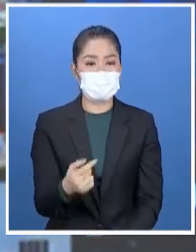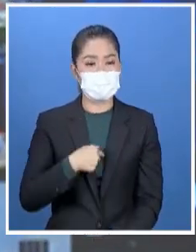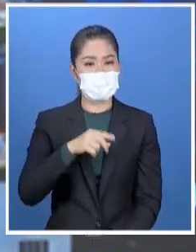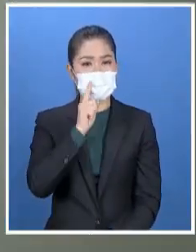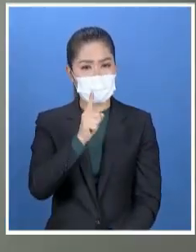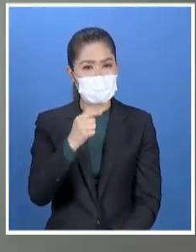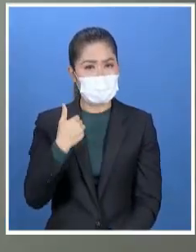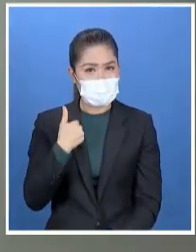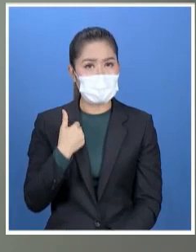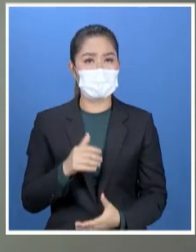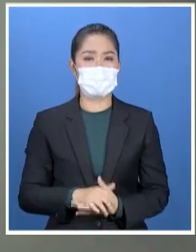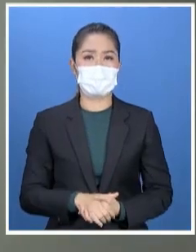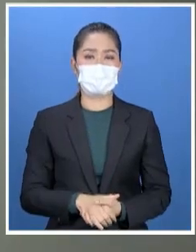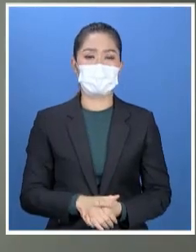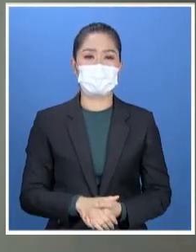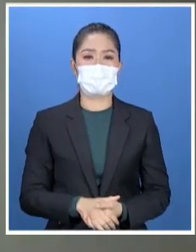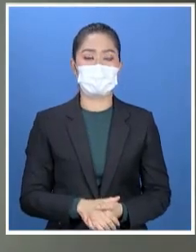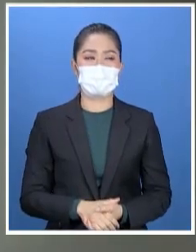ลยวุ่นวายค่ะ